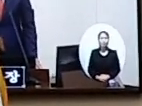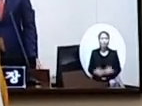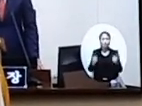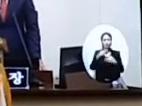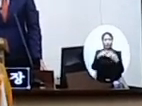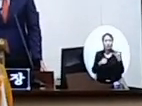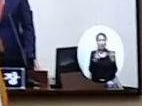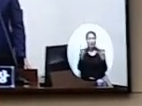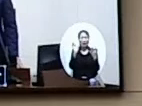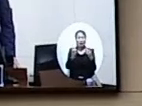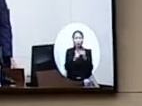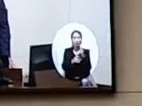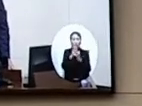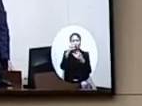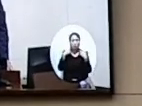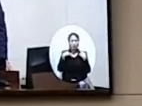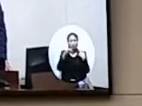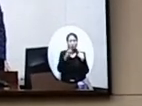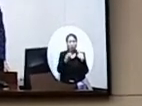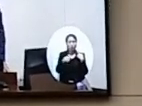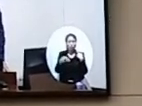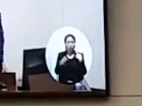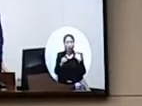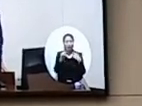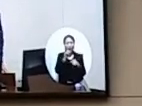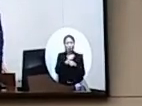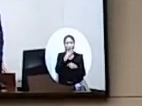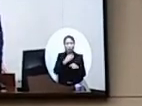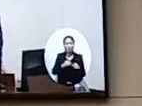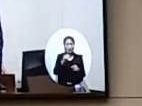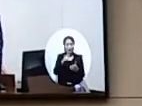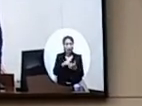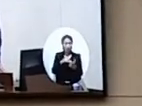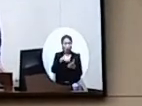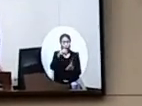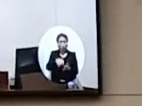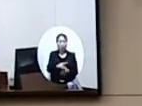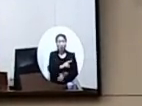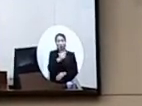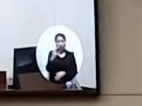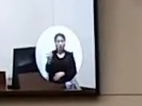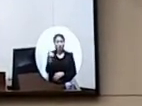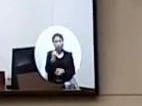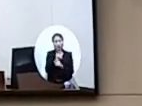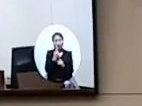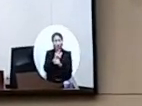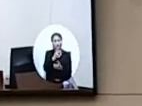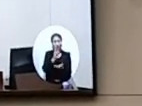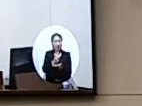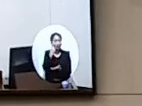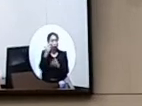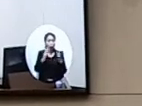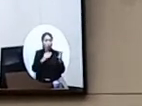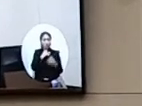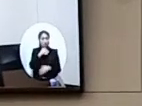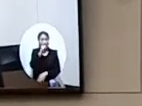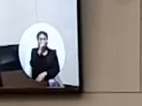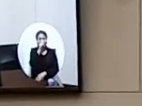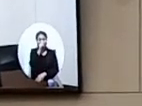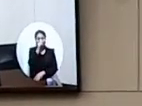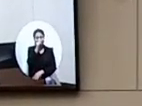의사결정 제4항 안동시청 읍면동 행정복지센터 소재지에 관한 조례 일부 개정조례안에 대하여 질의나 토론하신 분